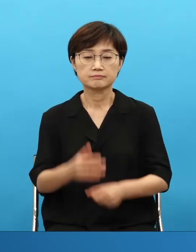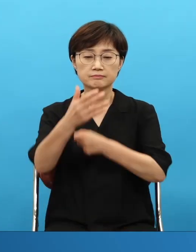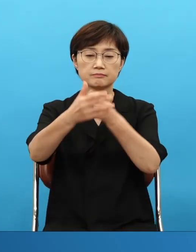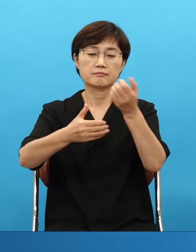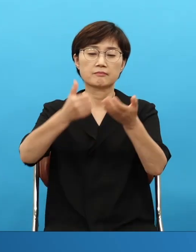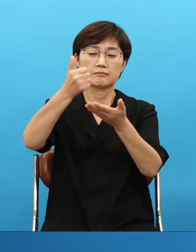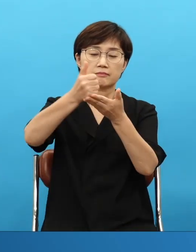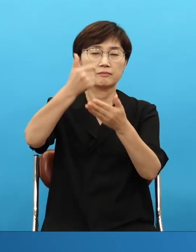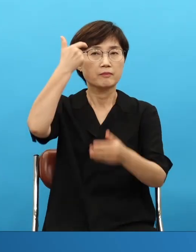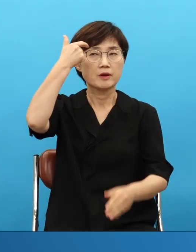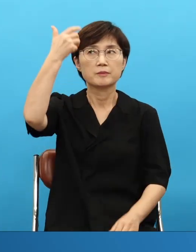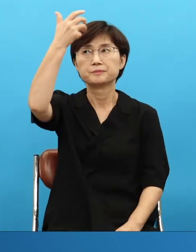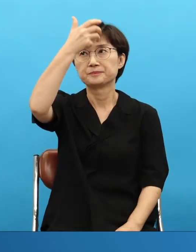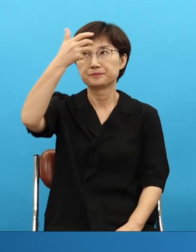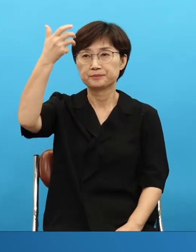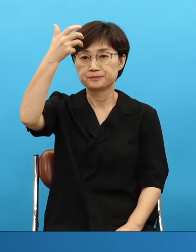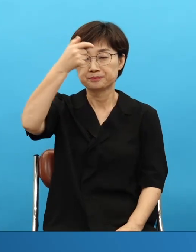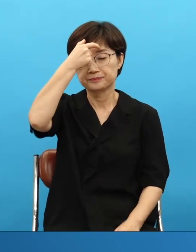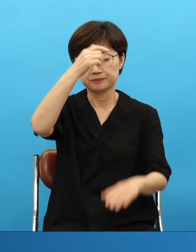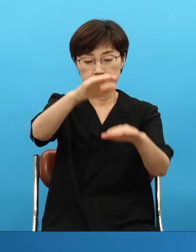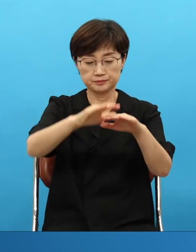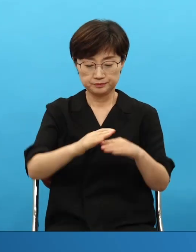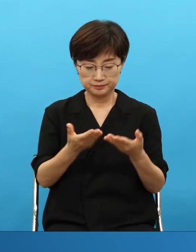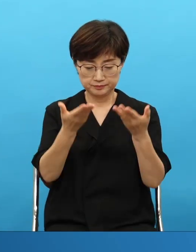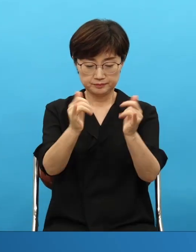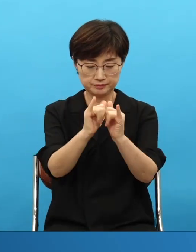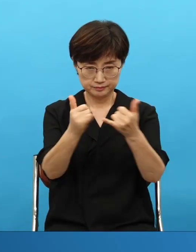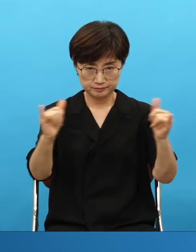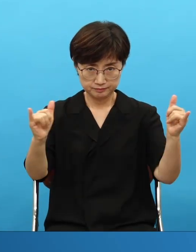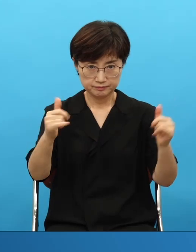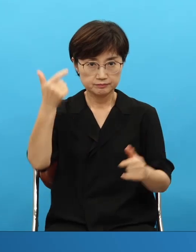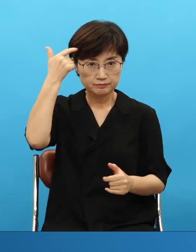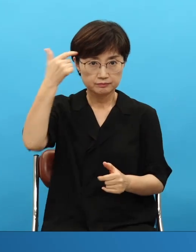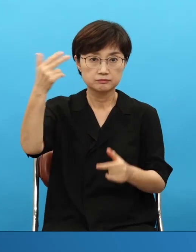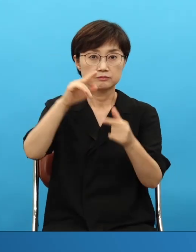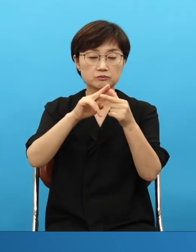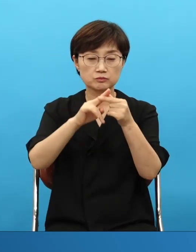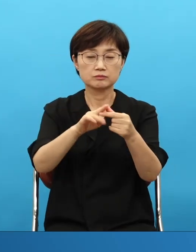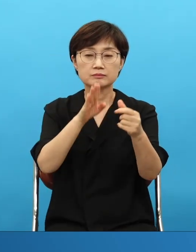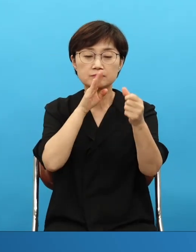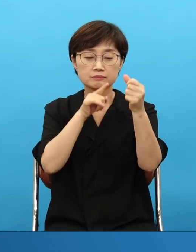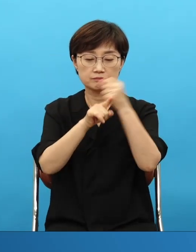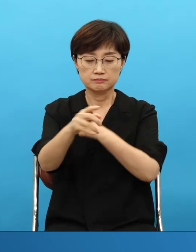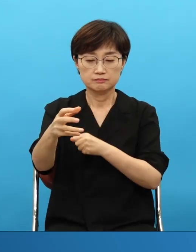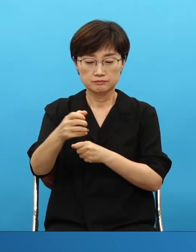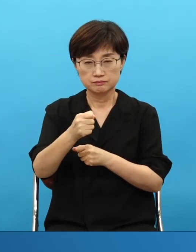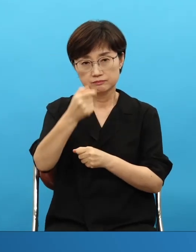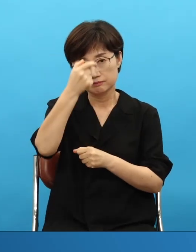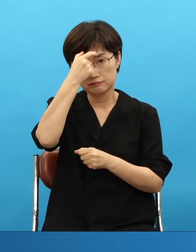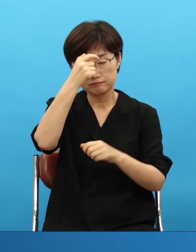하나님은 영이시니 예배하는 자가 영과 진리로 예배할지니라.